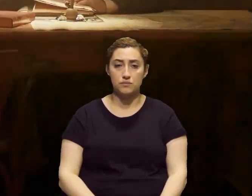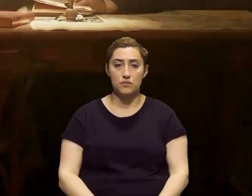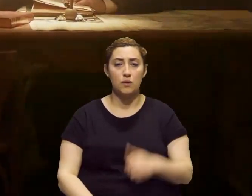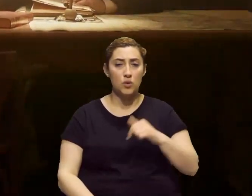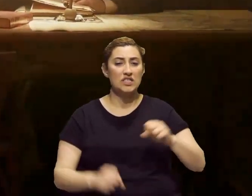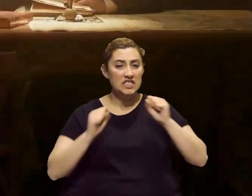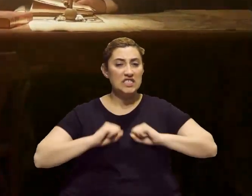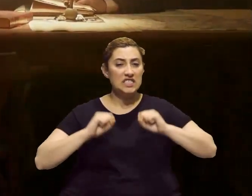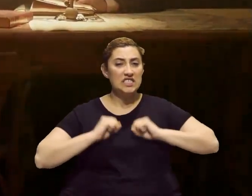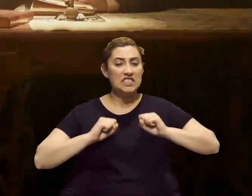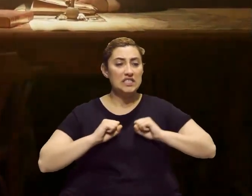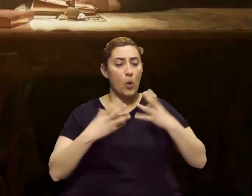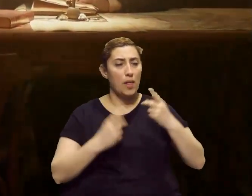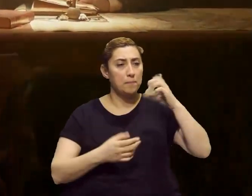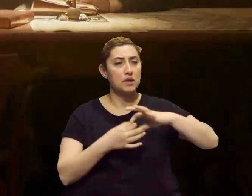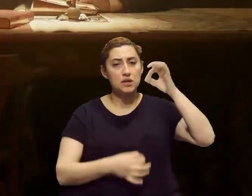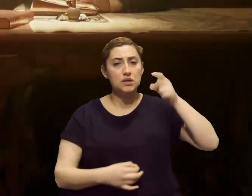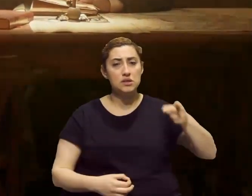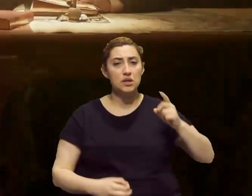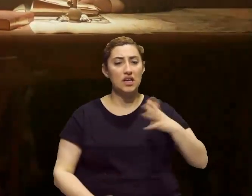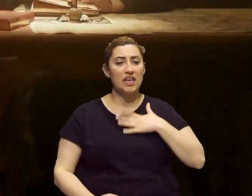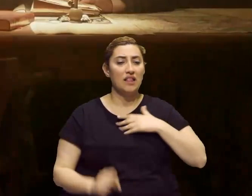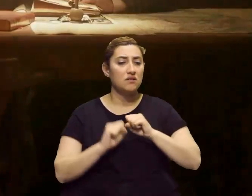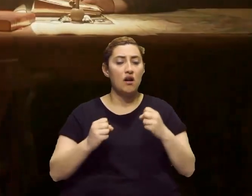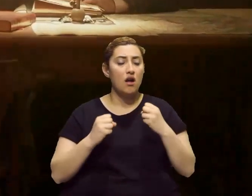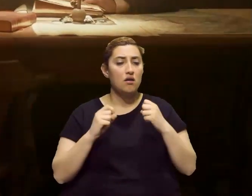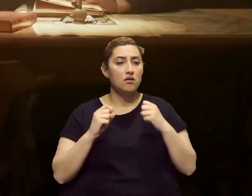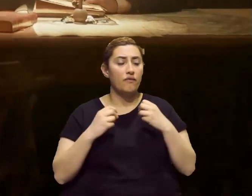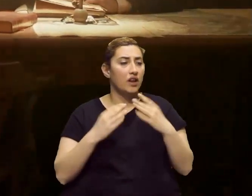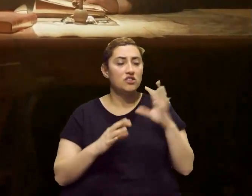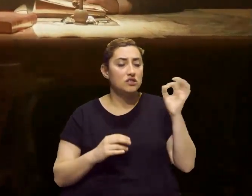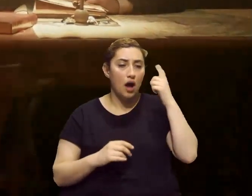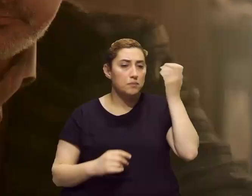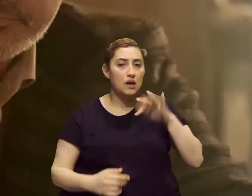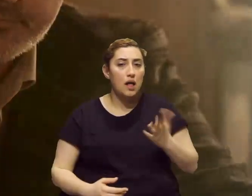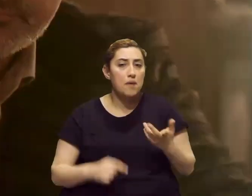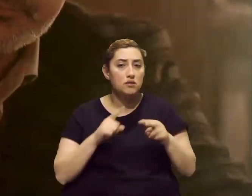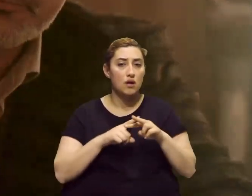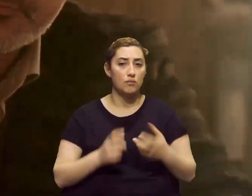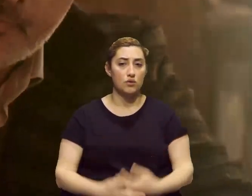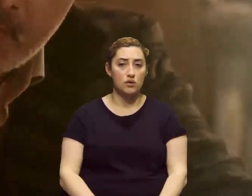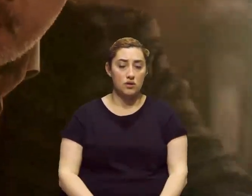Bu kadar hırsla dolu birinin kendine zarar vereceği hangimizin aklına gelirdi bu Abdullah?